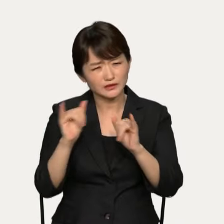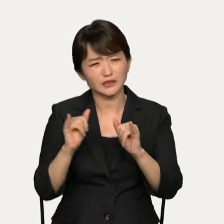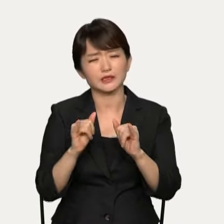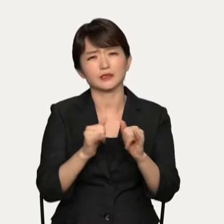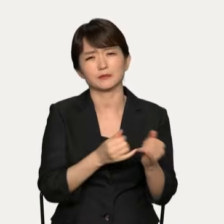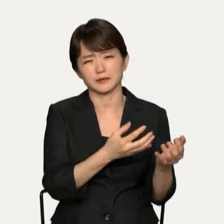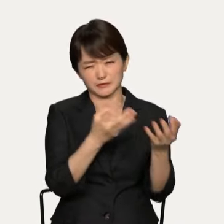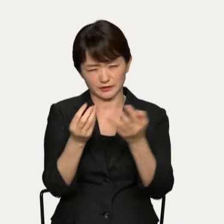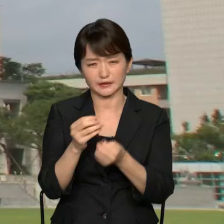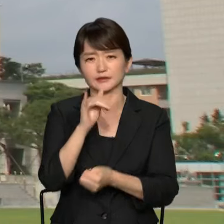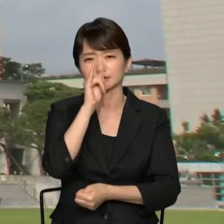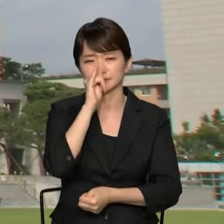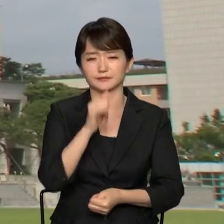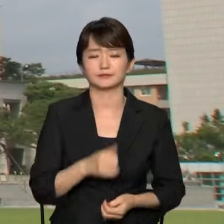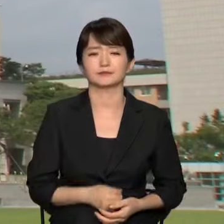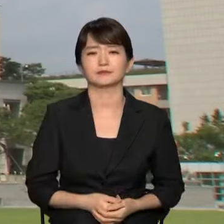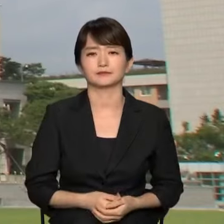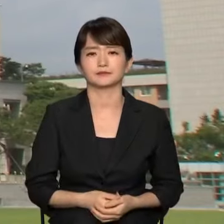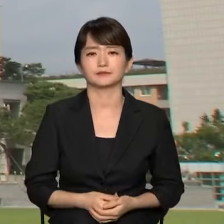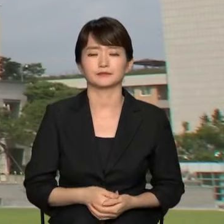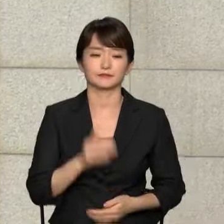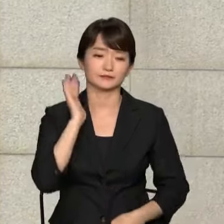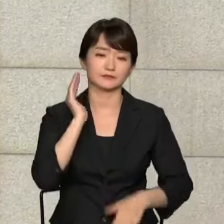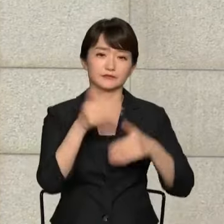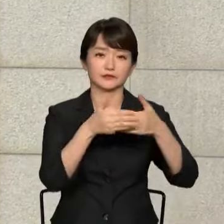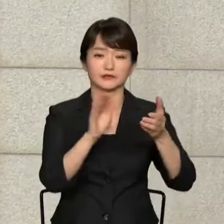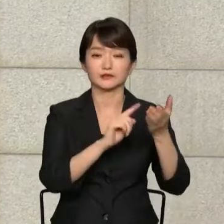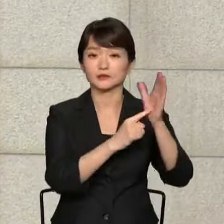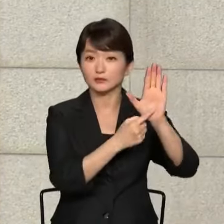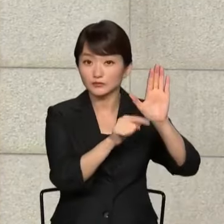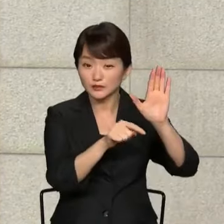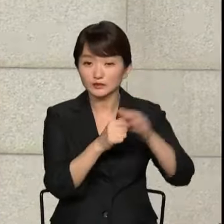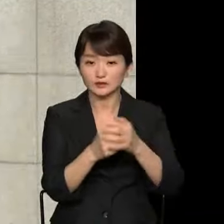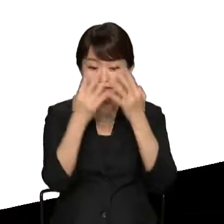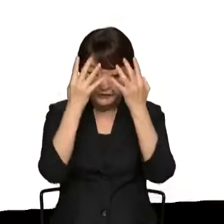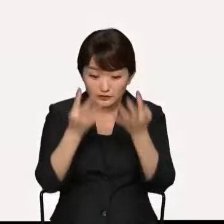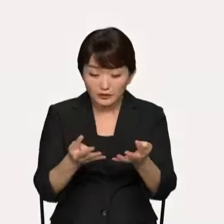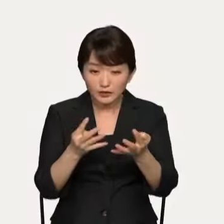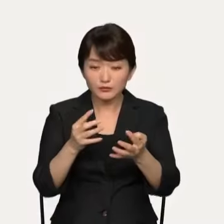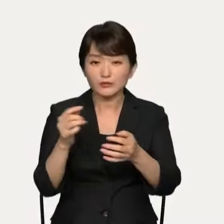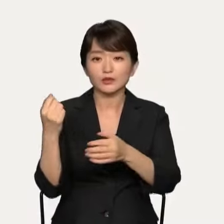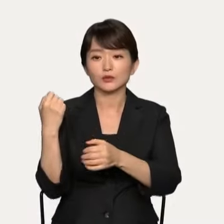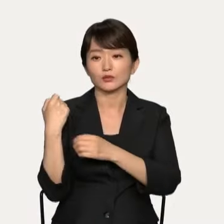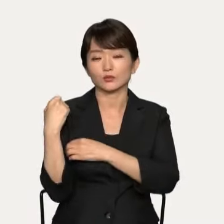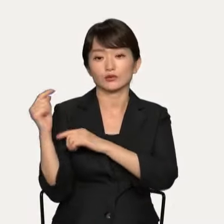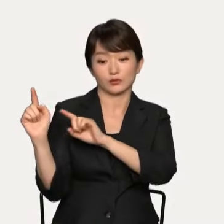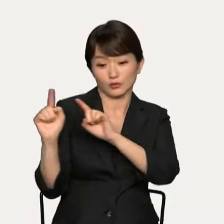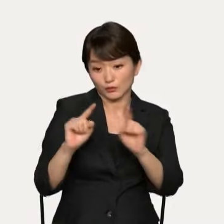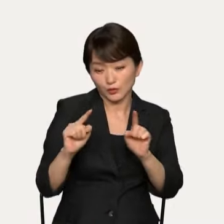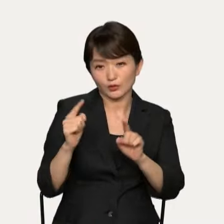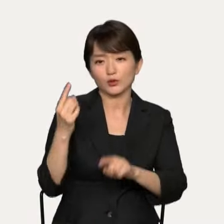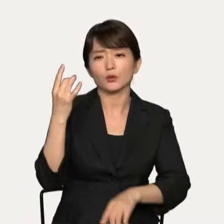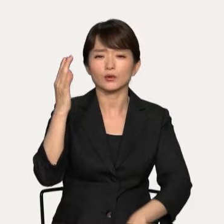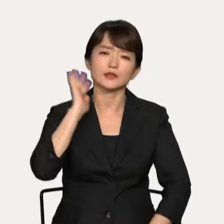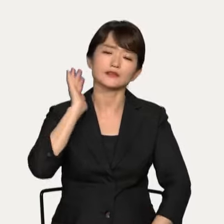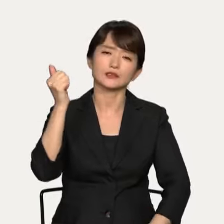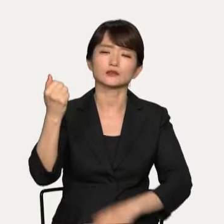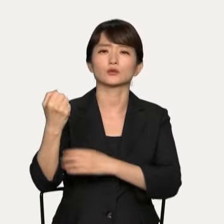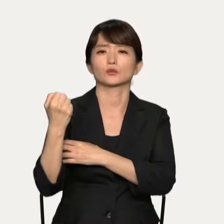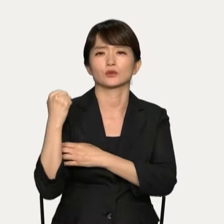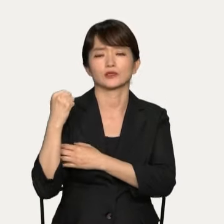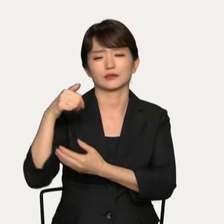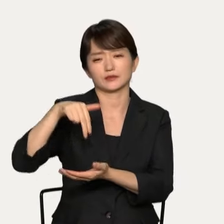취지라고 전했습니다 그러자 대통령실은 곧바로 사면 복권은 대통령의 고유 권한이라는 원론적인 입장을